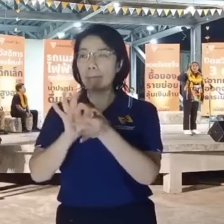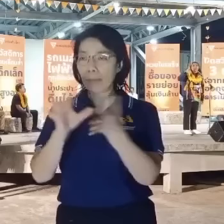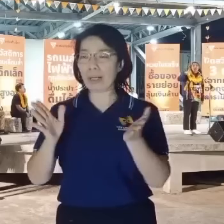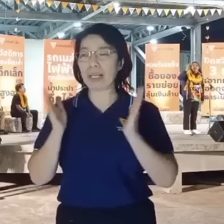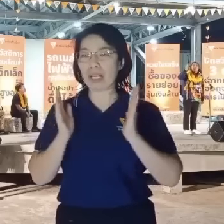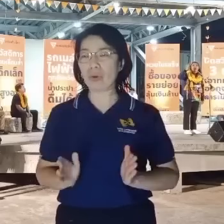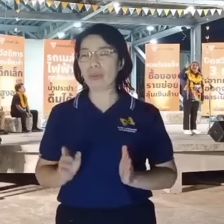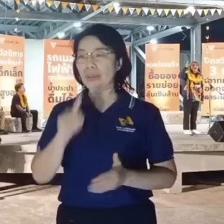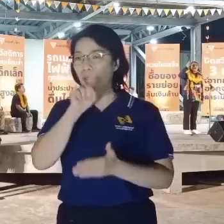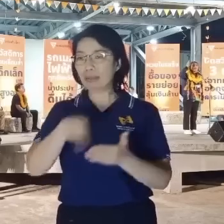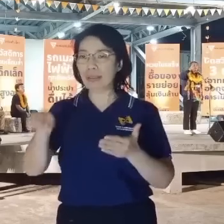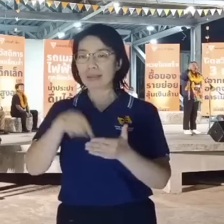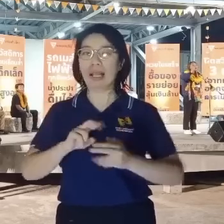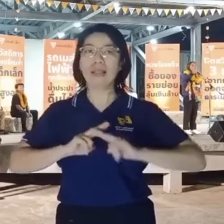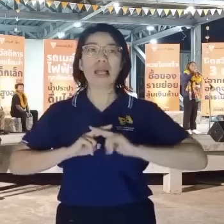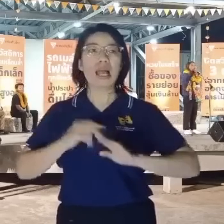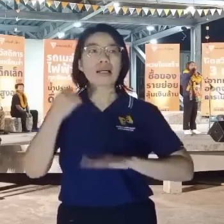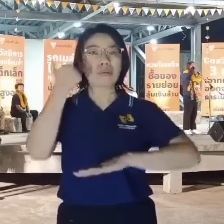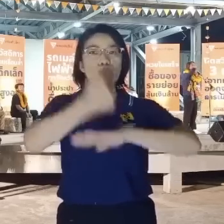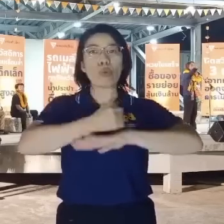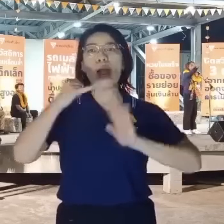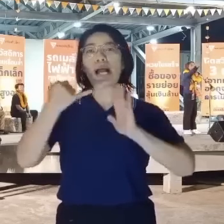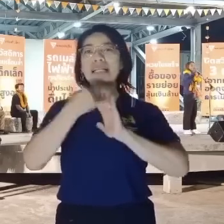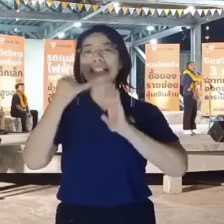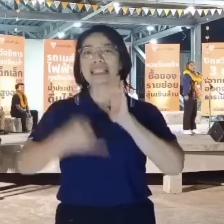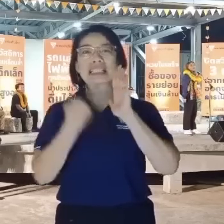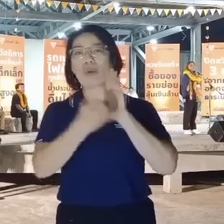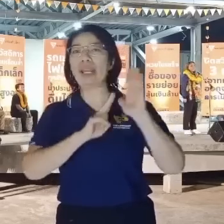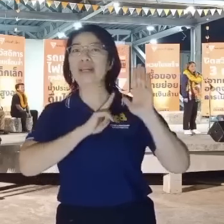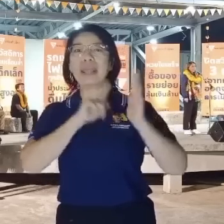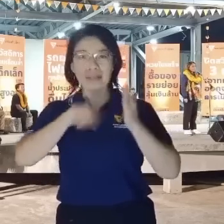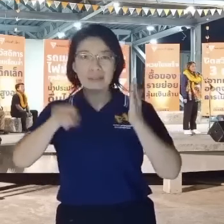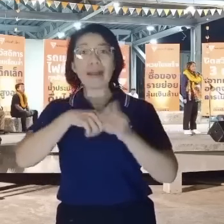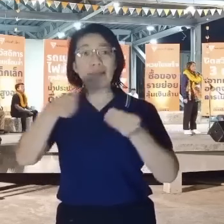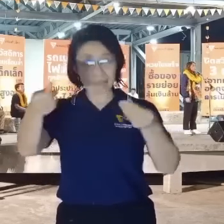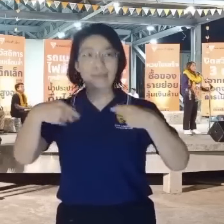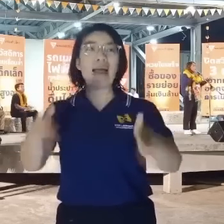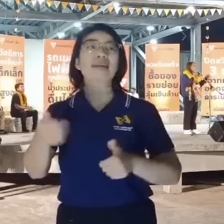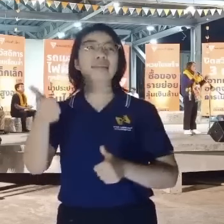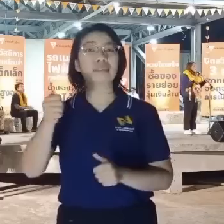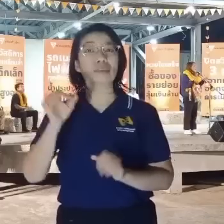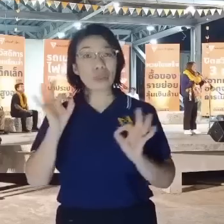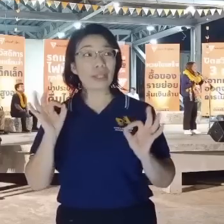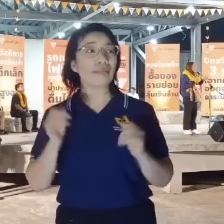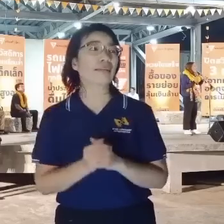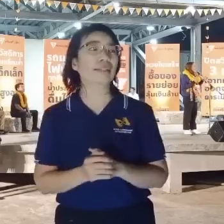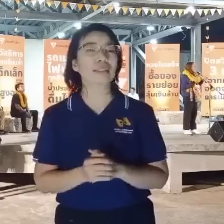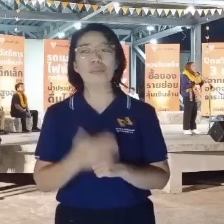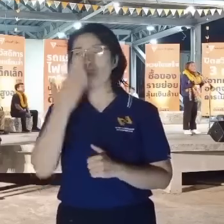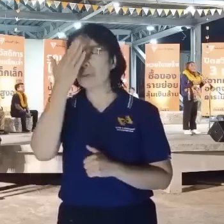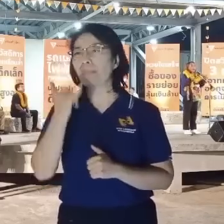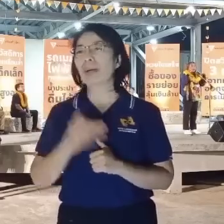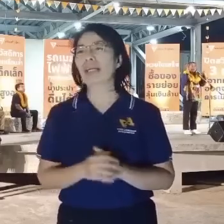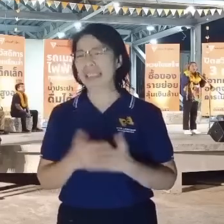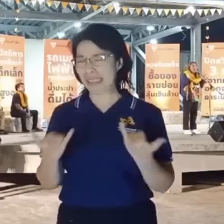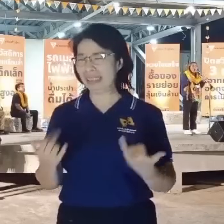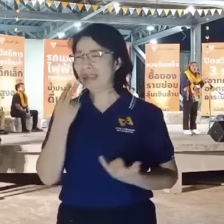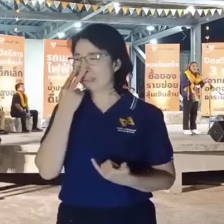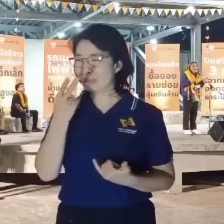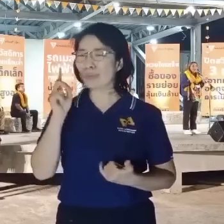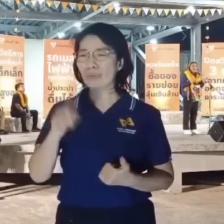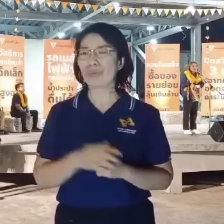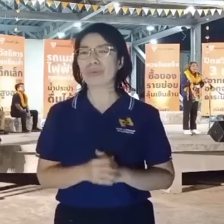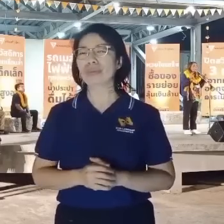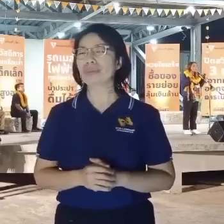ทธิ์เลือกตั้งผู้ว่าในทุกจังหวัดชอบไม่ชอบเพราะเราเห็นแล้วว่ามันต้อง